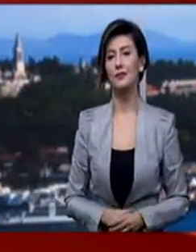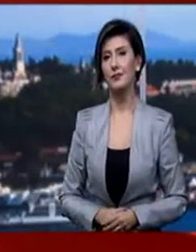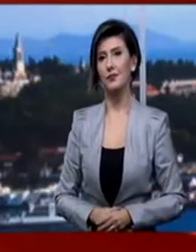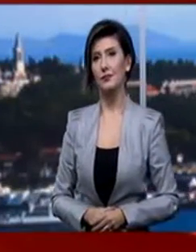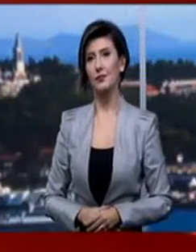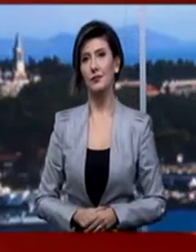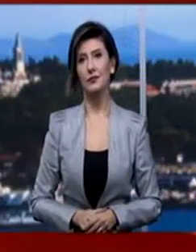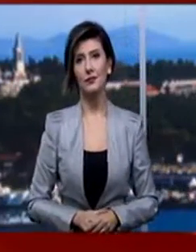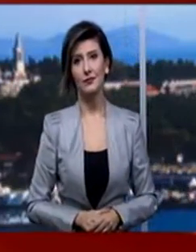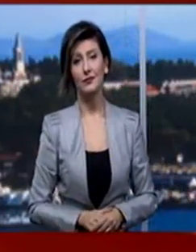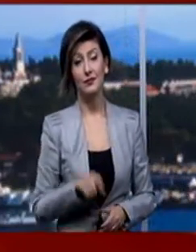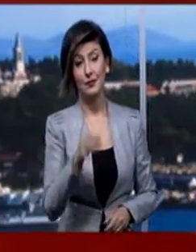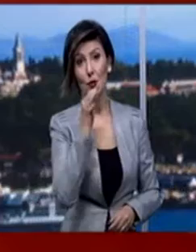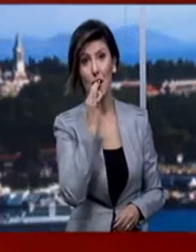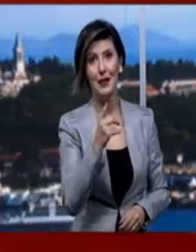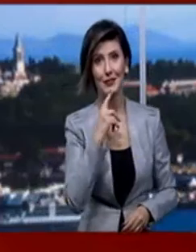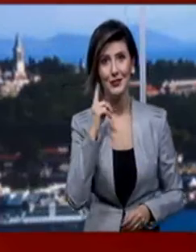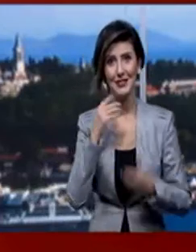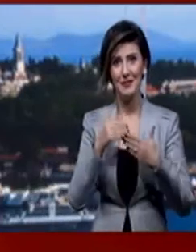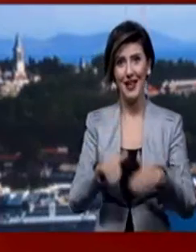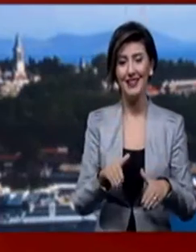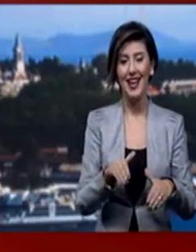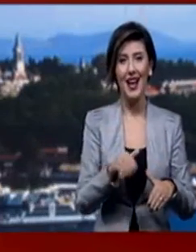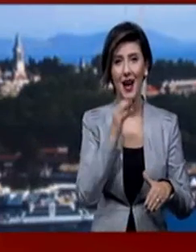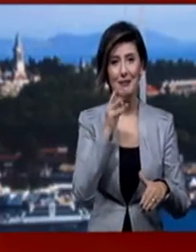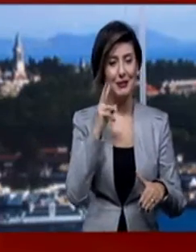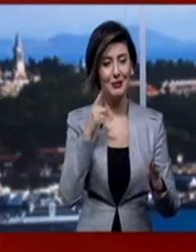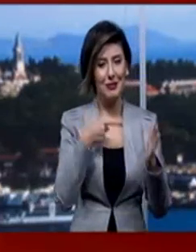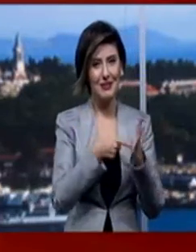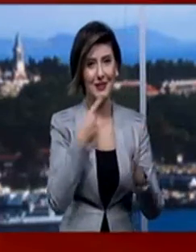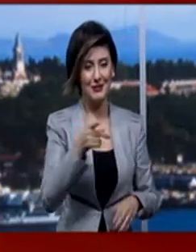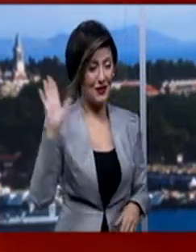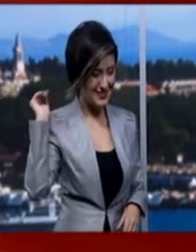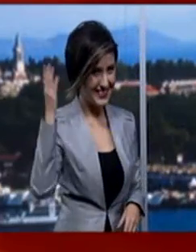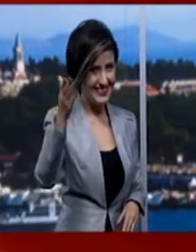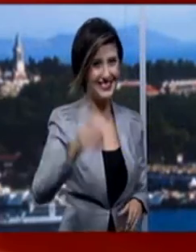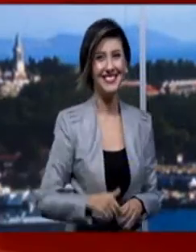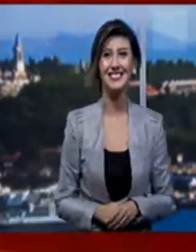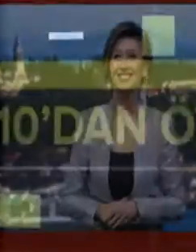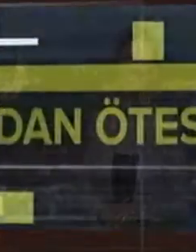Bu haberle işitme engelliler bültenimizi noktalıyoruz. Hoşça kalın.